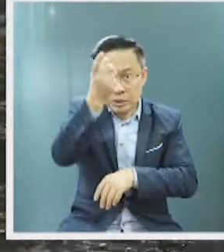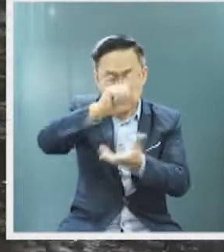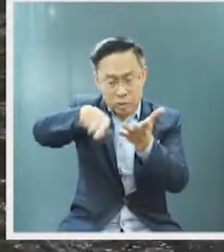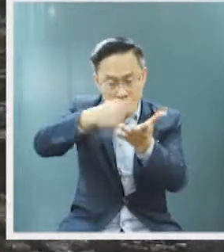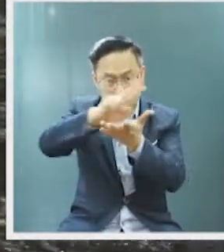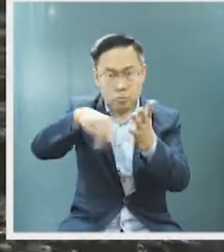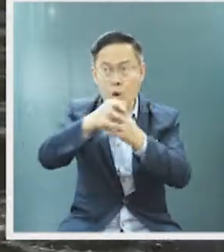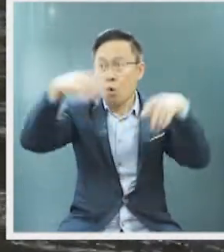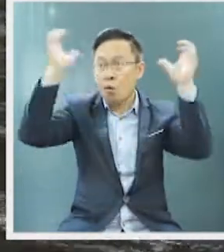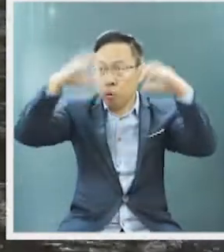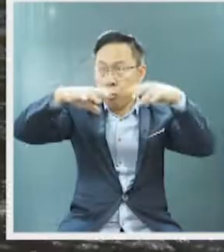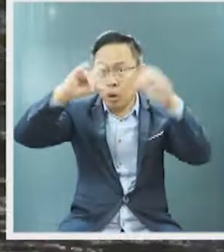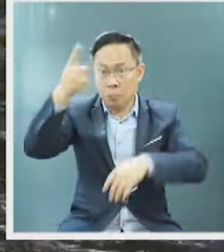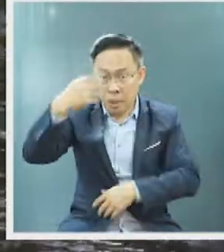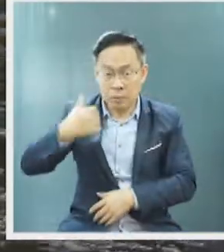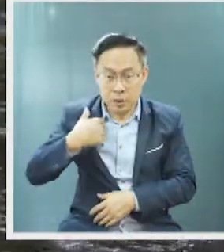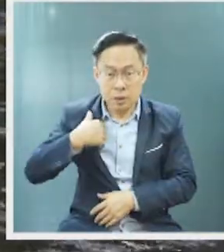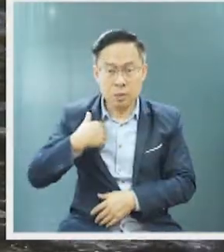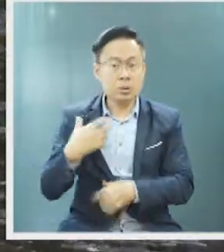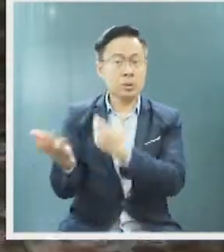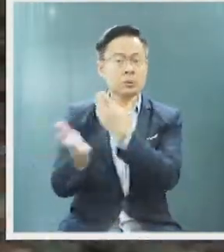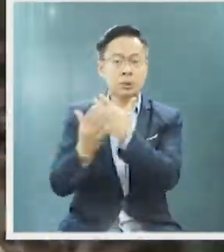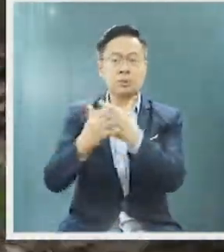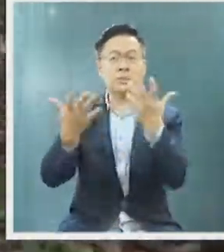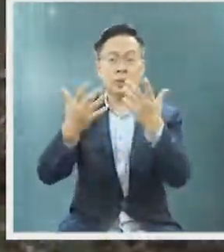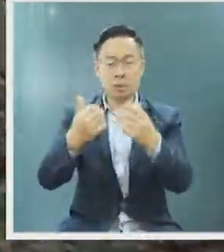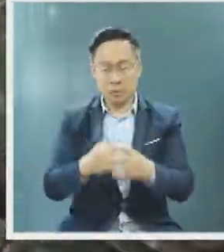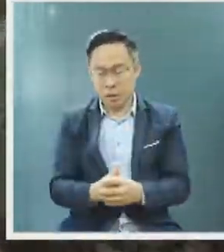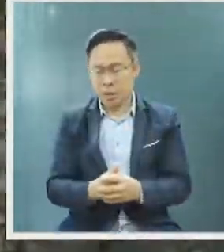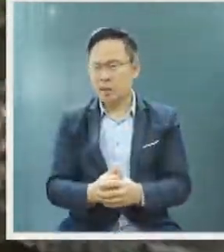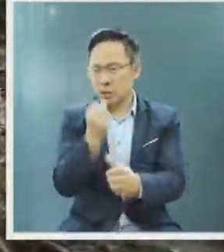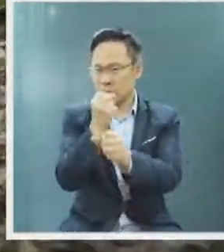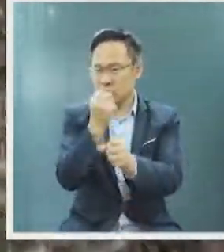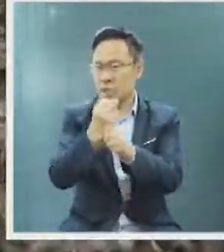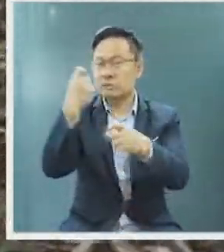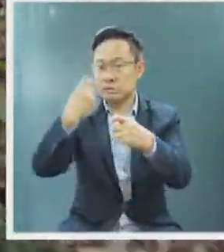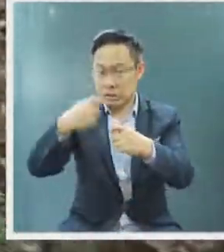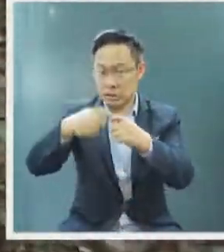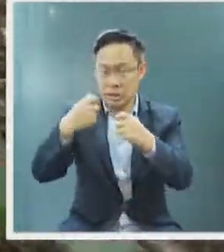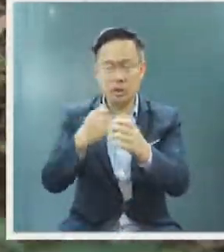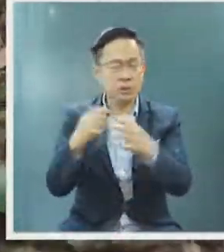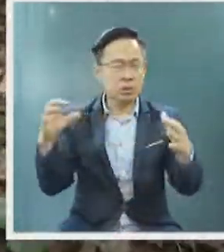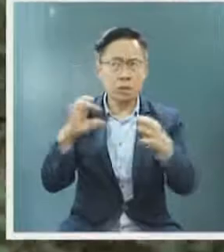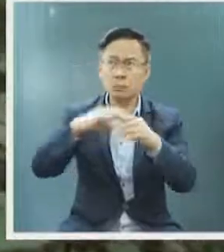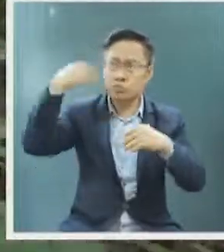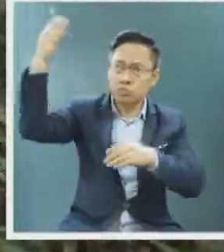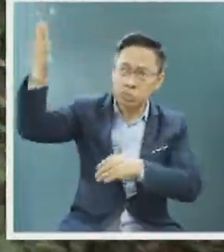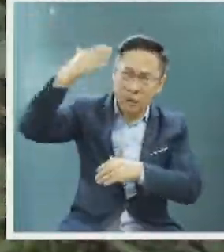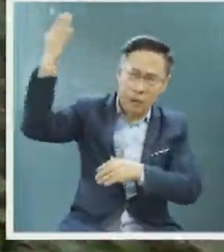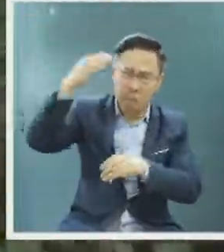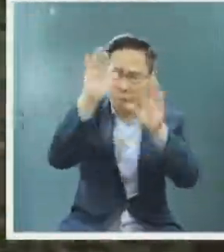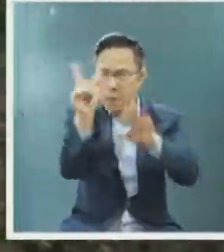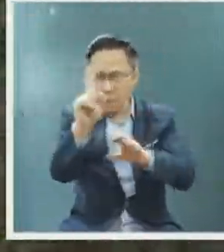งฝนนึกอยากจะตกเขาก็ตกลงมาเลยโดยที่ไม่มีเขาไม่มีมันก็เลยทำให้เราไม่สามารถคาดเดาเรื่องลมฟ้าอากาศได้อะไร